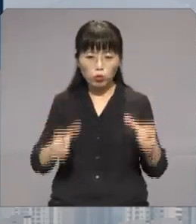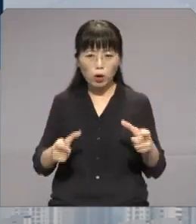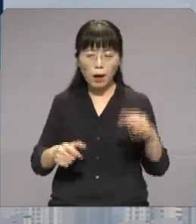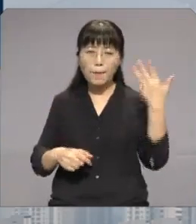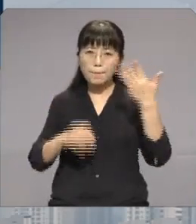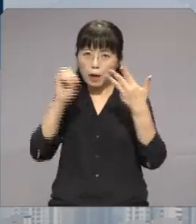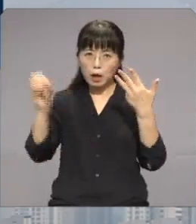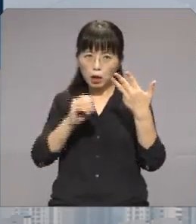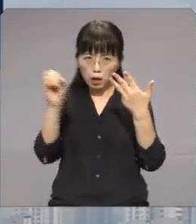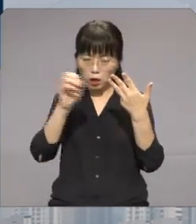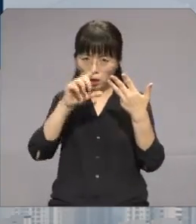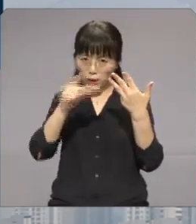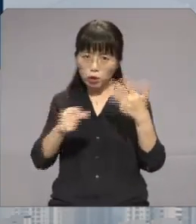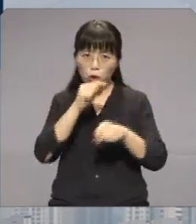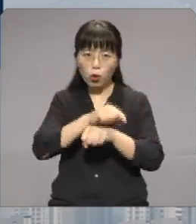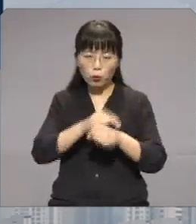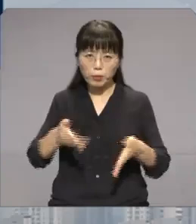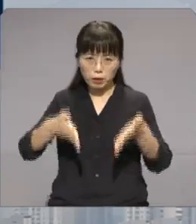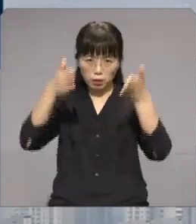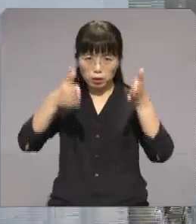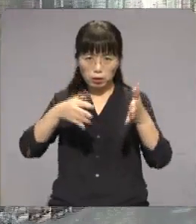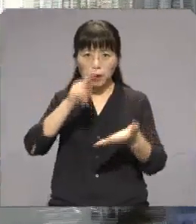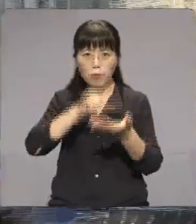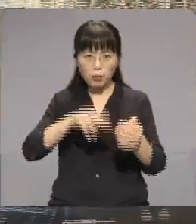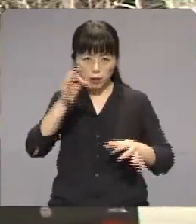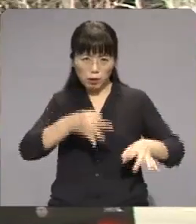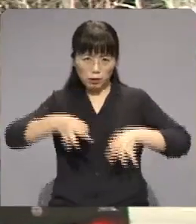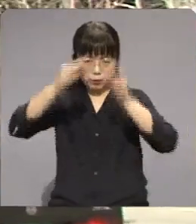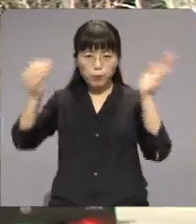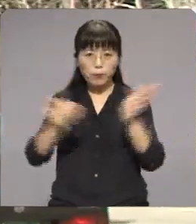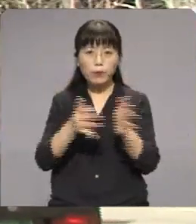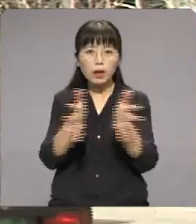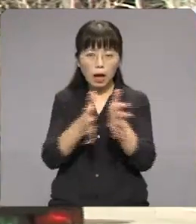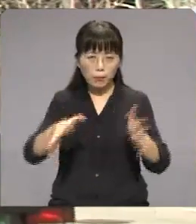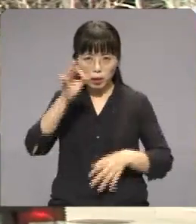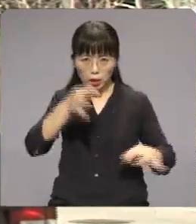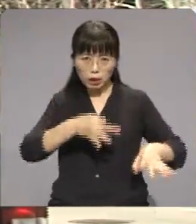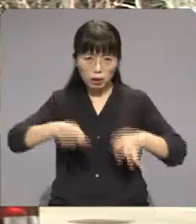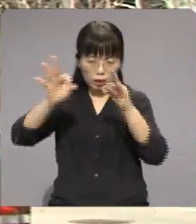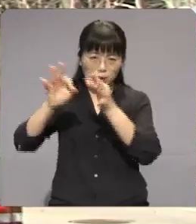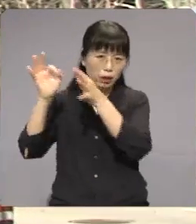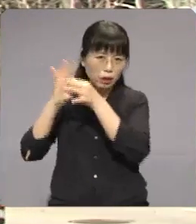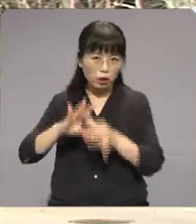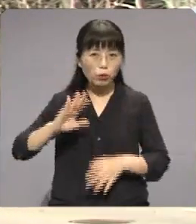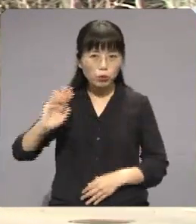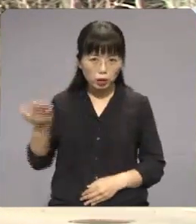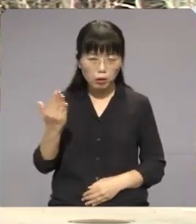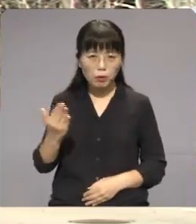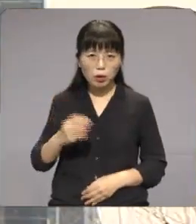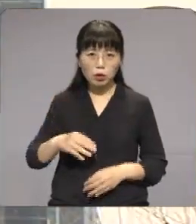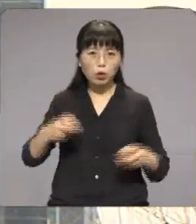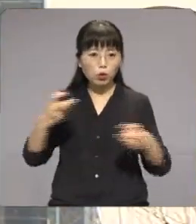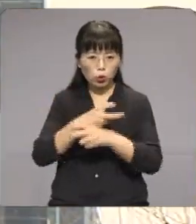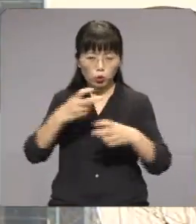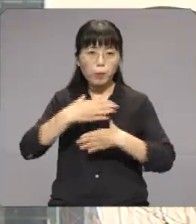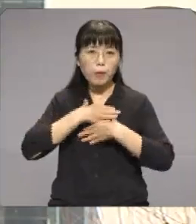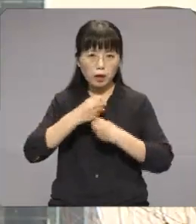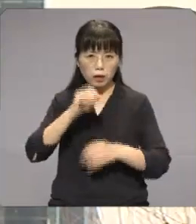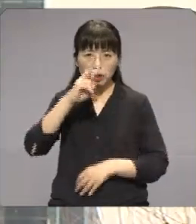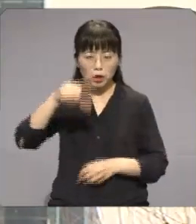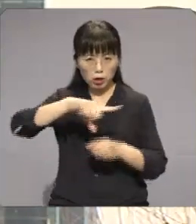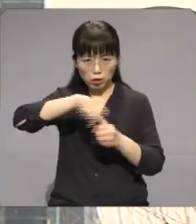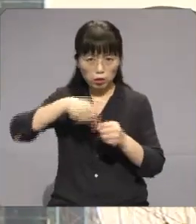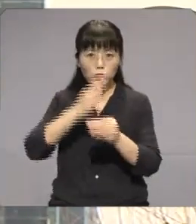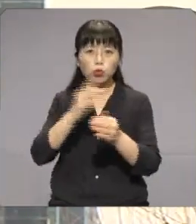8월 오피스텔 매매 가격이 모두 올랐습니다. 아파트 가격 상승이 지속되면서 교통여건이 편리한